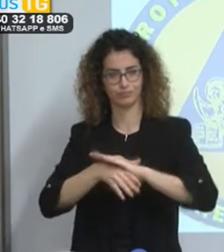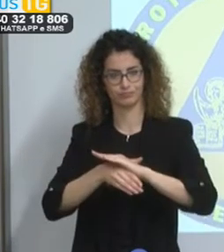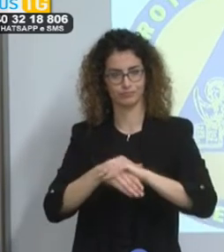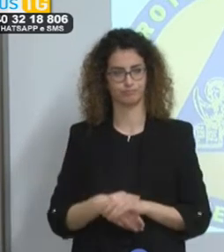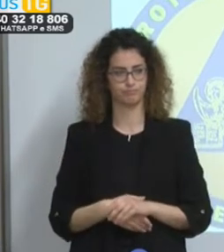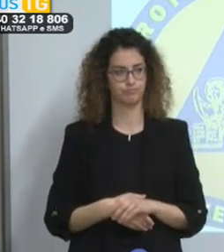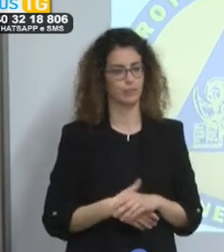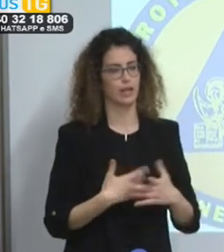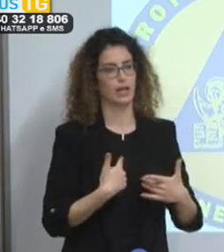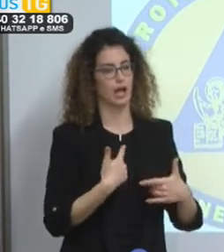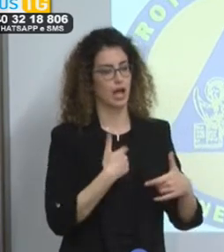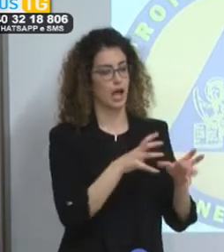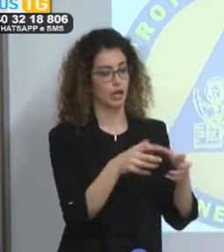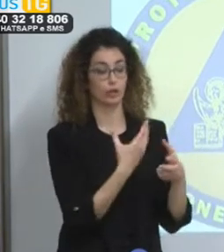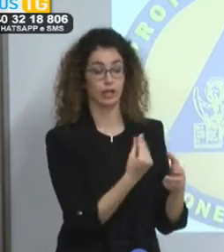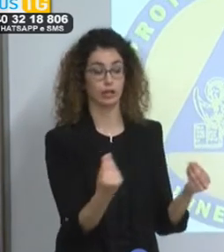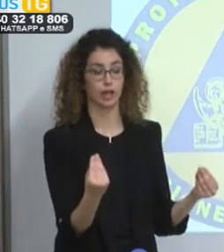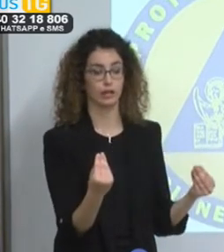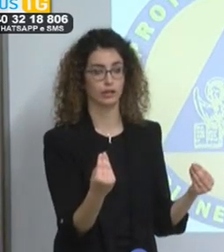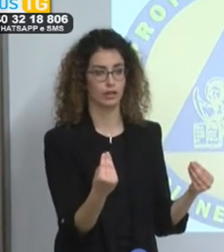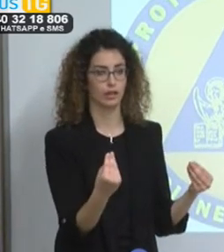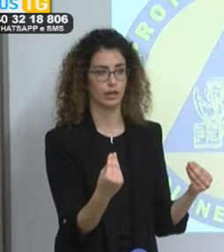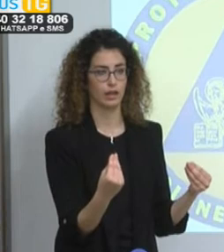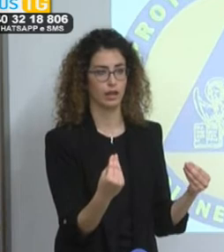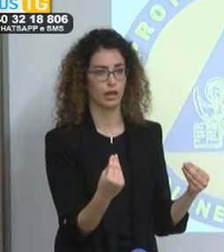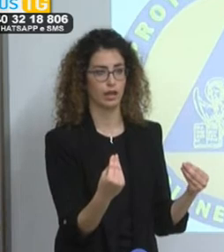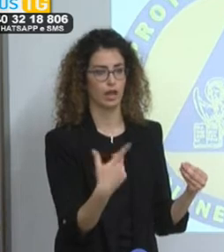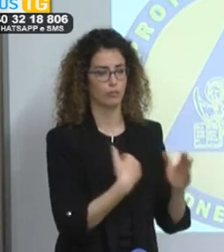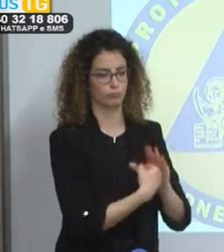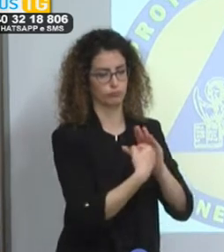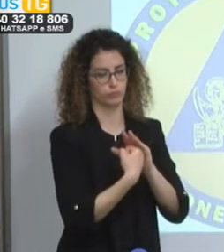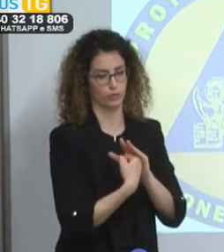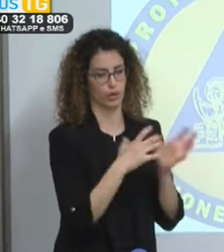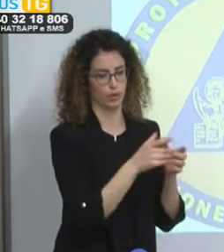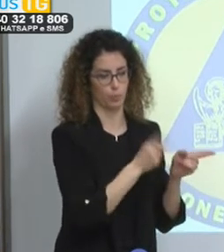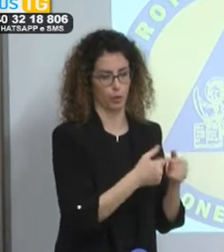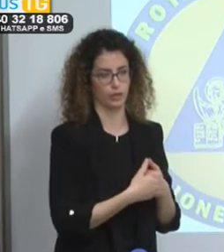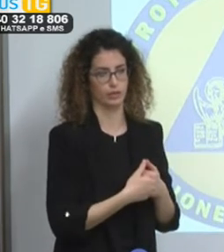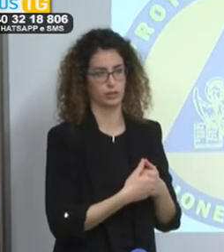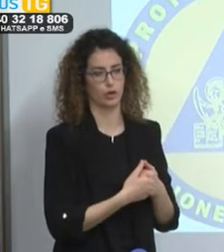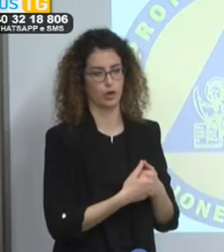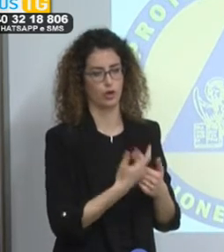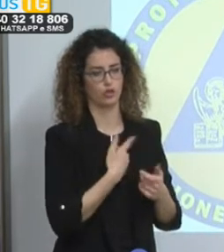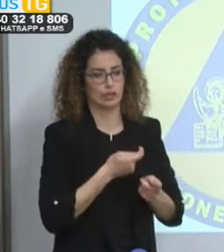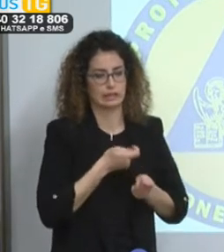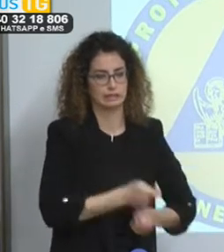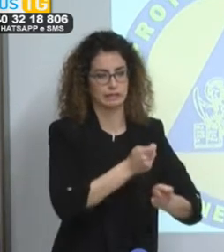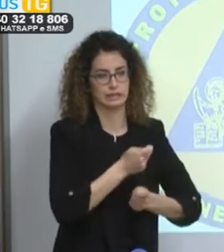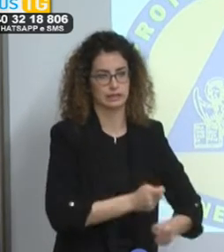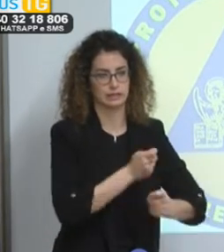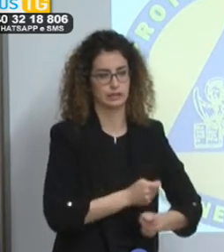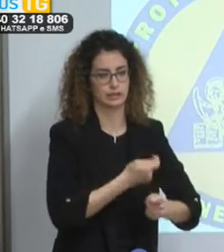Però da parte di molte categorie, anche sostenute anche da forze politiche, c'è la spinta per